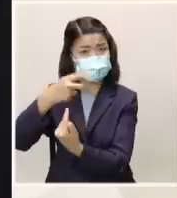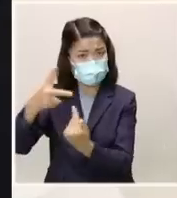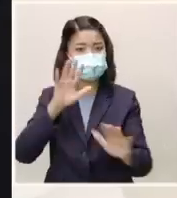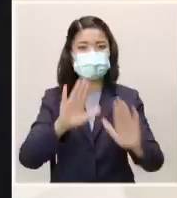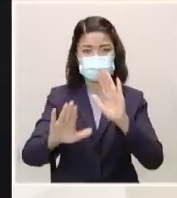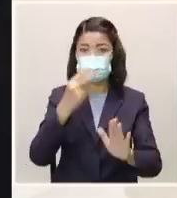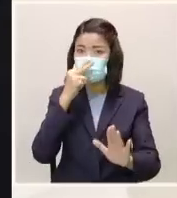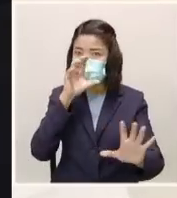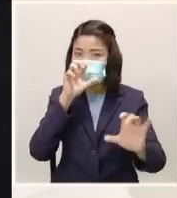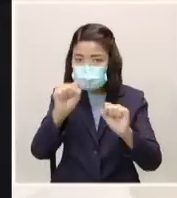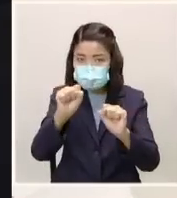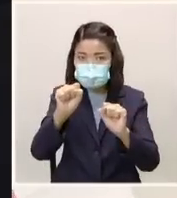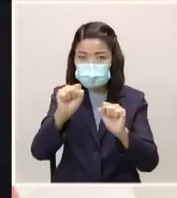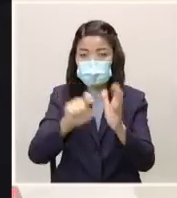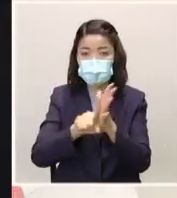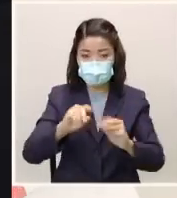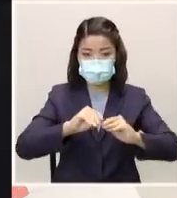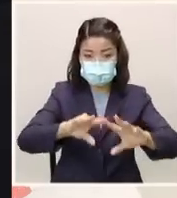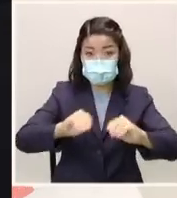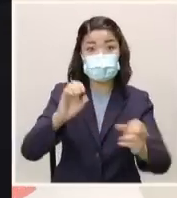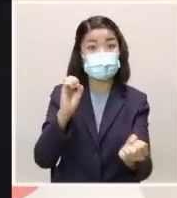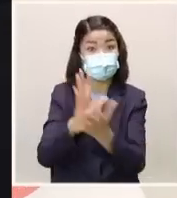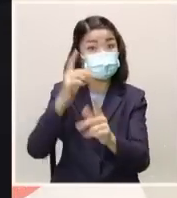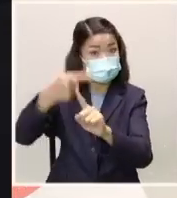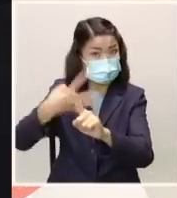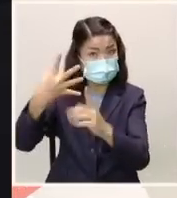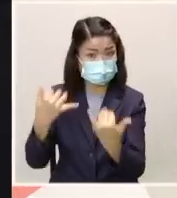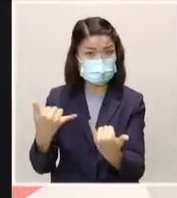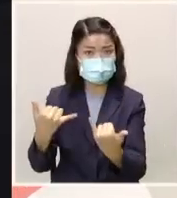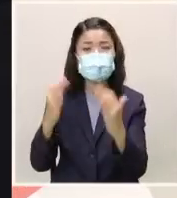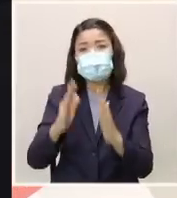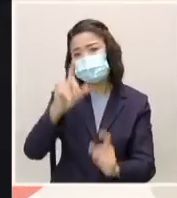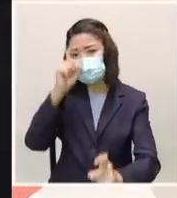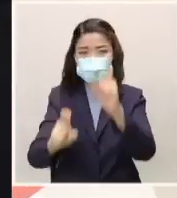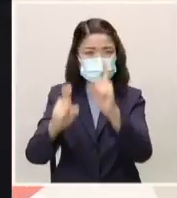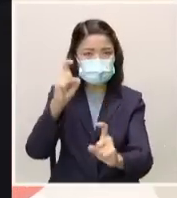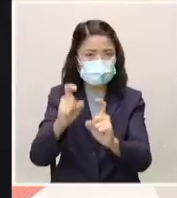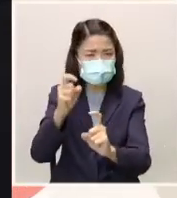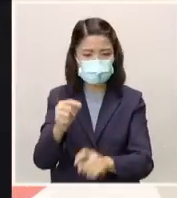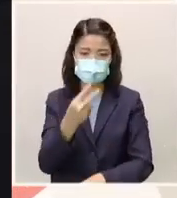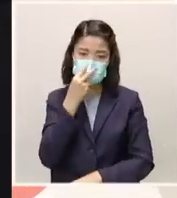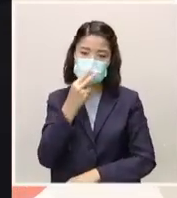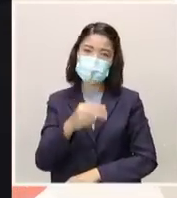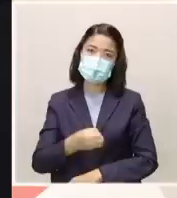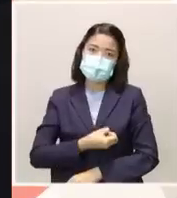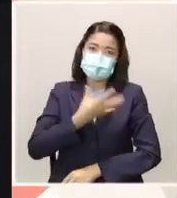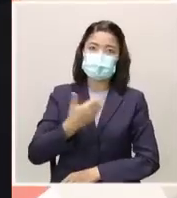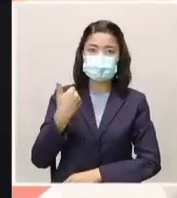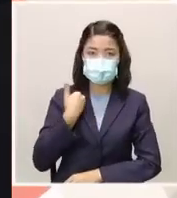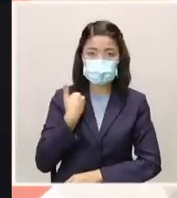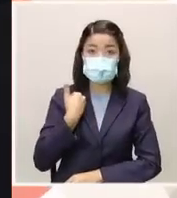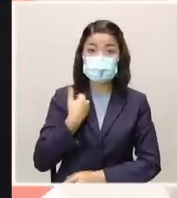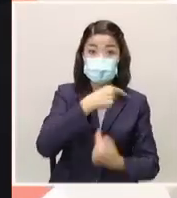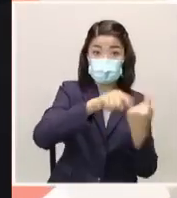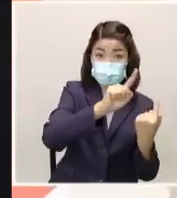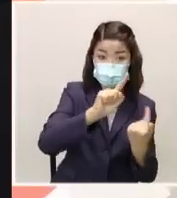ได้เห็นถึงความรุนแรงของการระบาดในระลอกเดือนเมษายนค่ะที่มีจำนวนผู้เสียชีวิตอย่างน่าตกใจเมื่อเทียบกันกับ2ระล